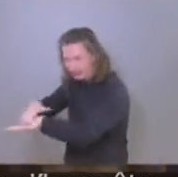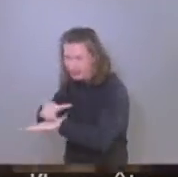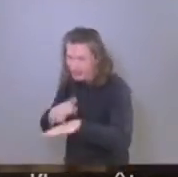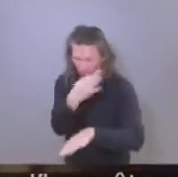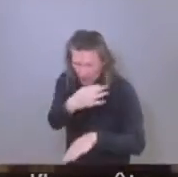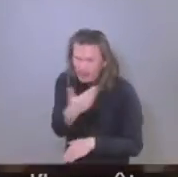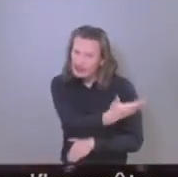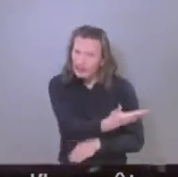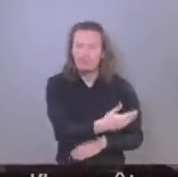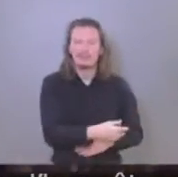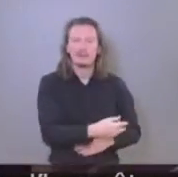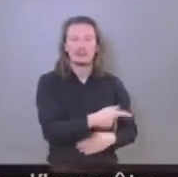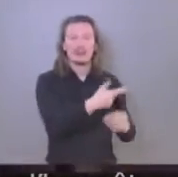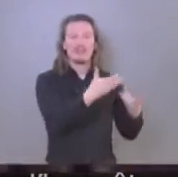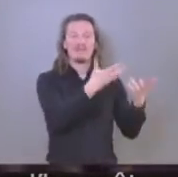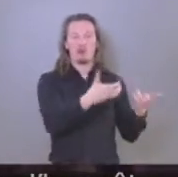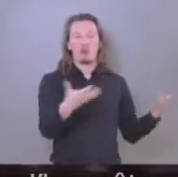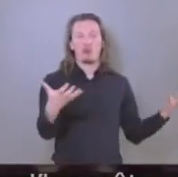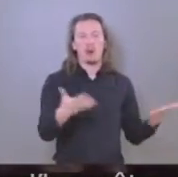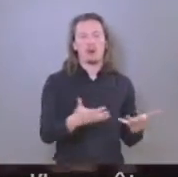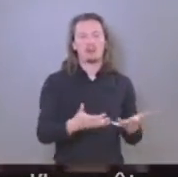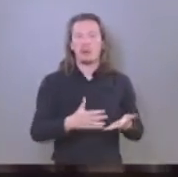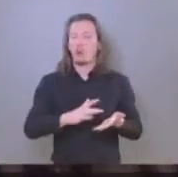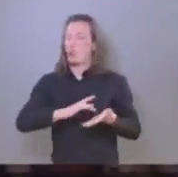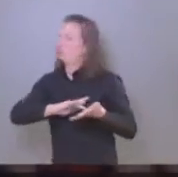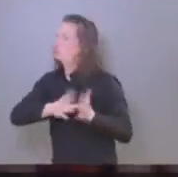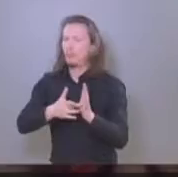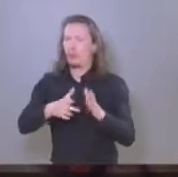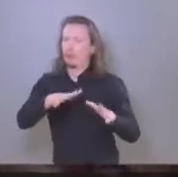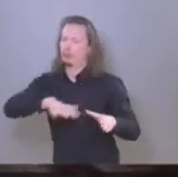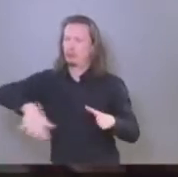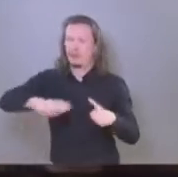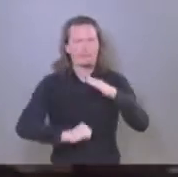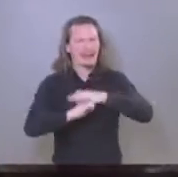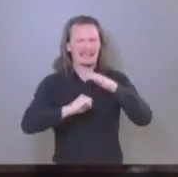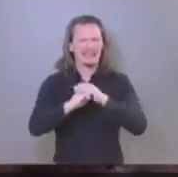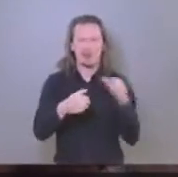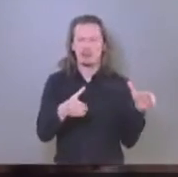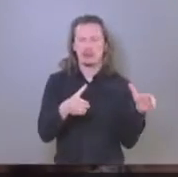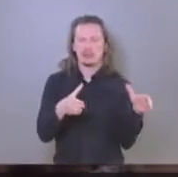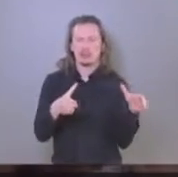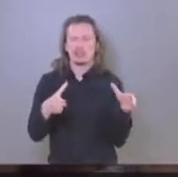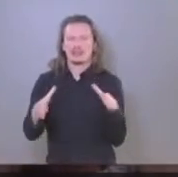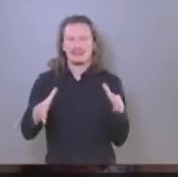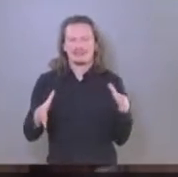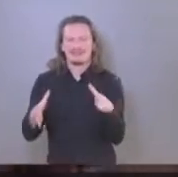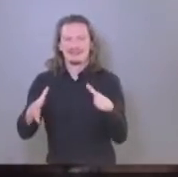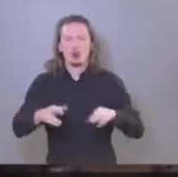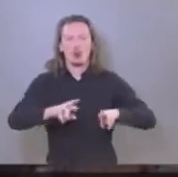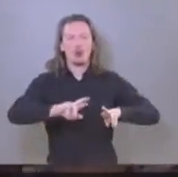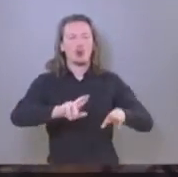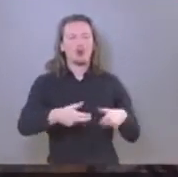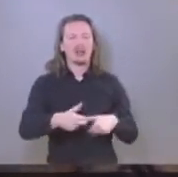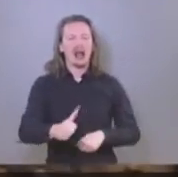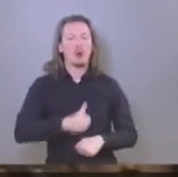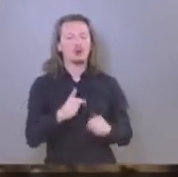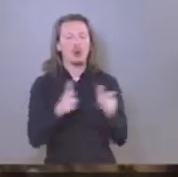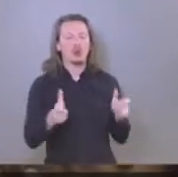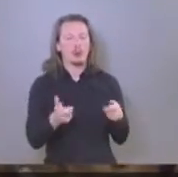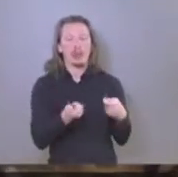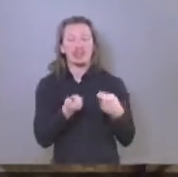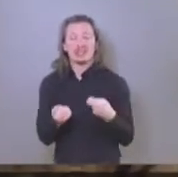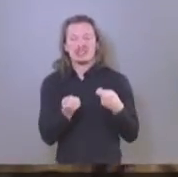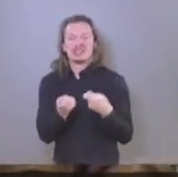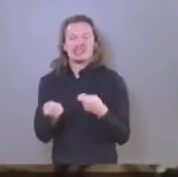vous, ils veulent pousser tout le monde, le plus de monde possible, à avoir un contrat d'auto-entrepreneur.